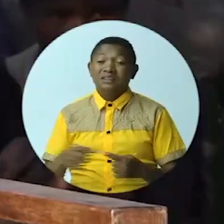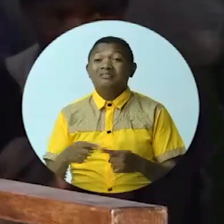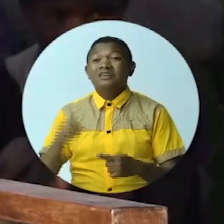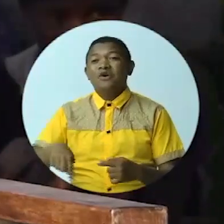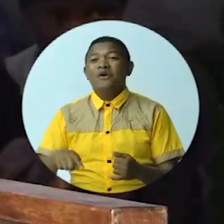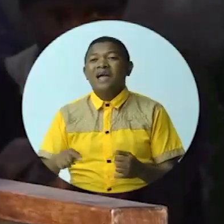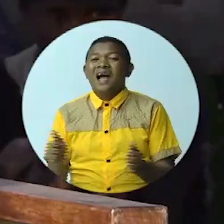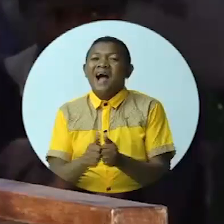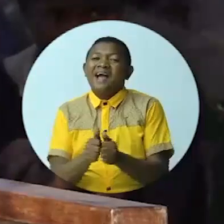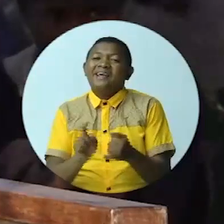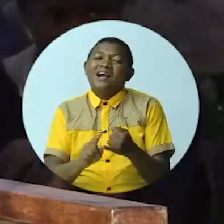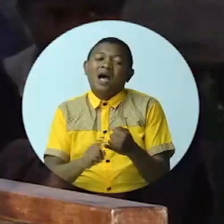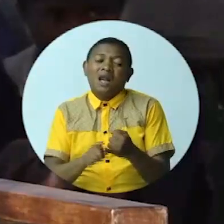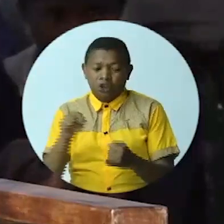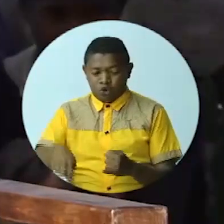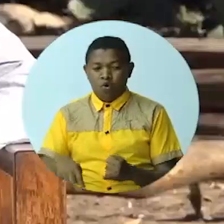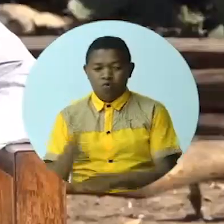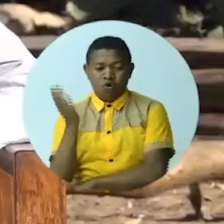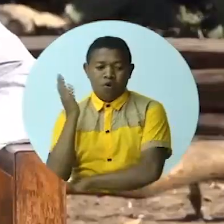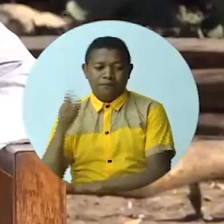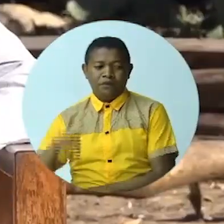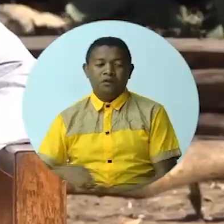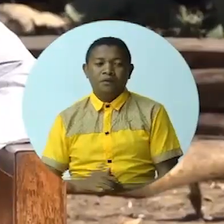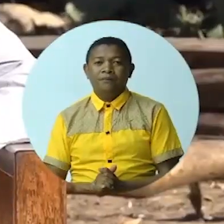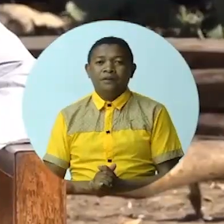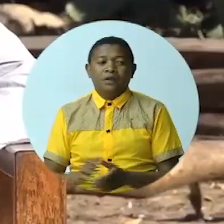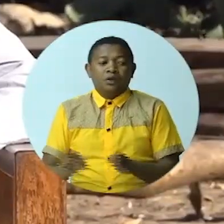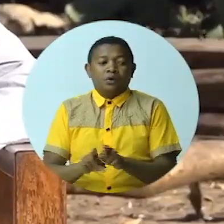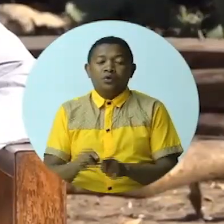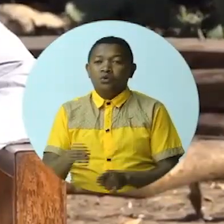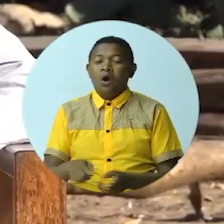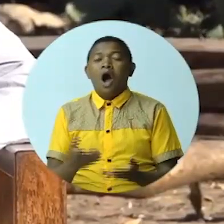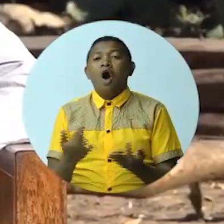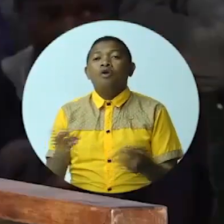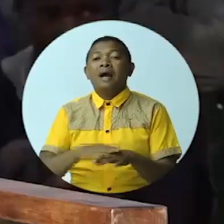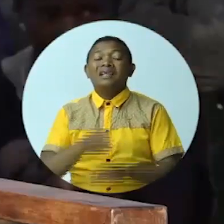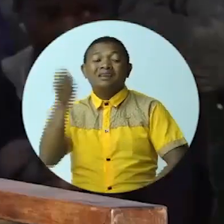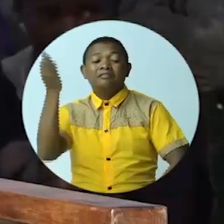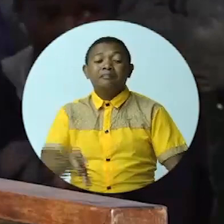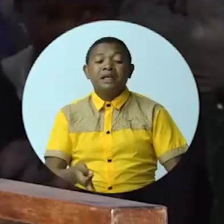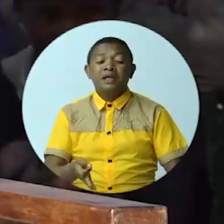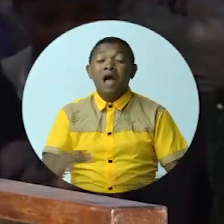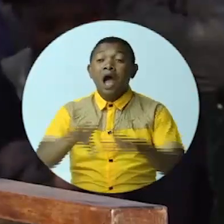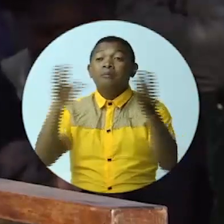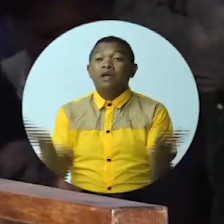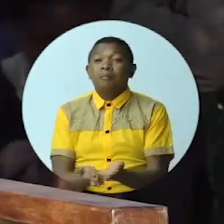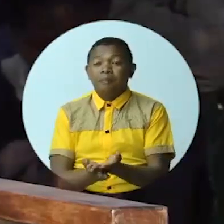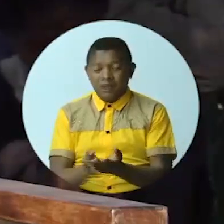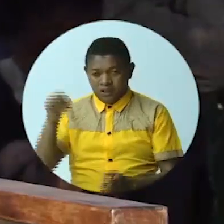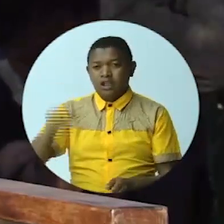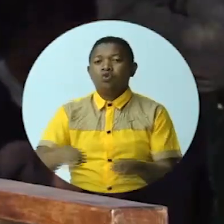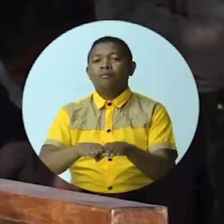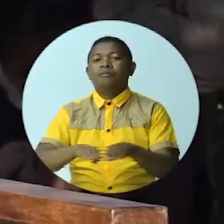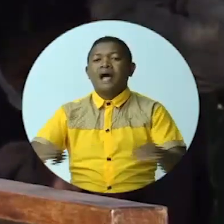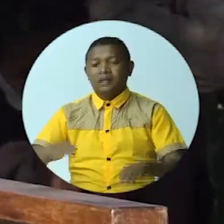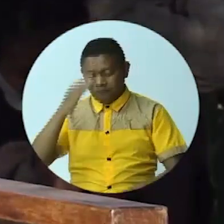filoha araky nefa nambara tao anaty finankevitry ministra dia anambara ireo fepetra amin'ny akapobeny ianao zay horaisina eto amin'ny tany